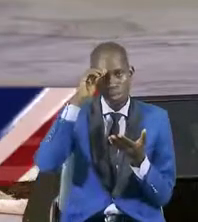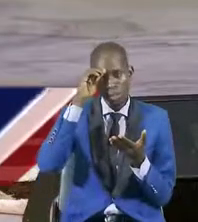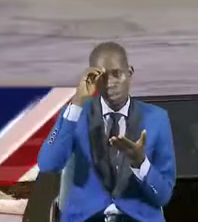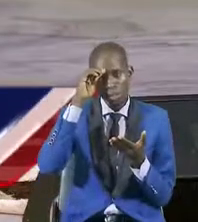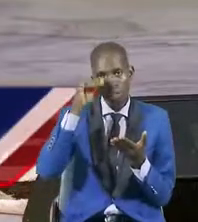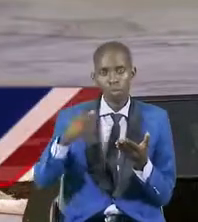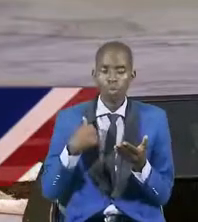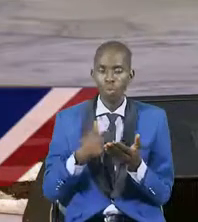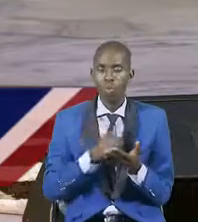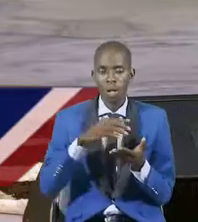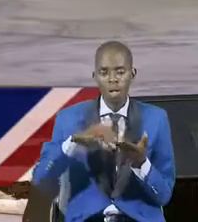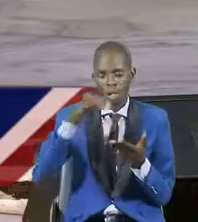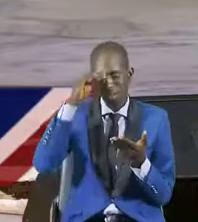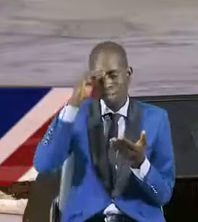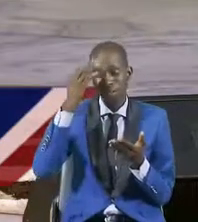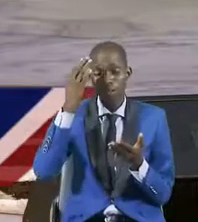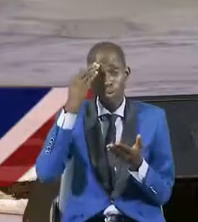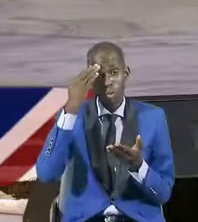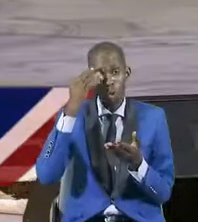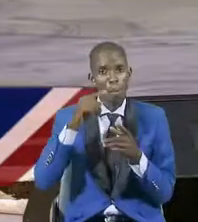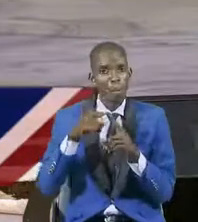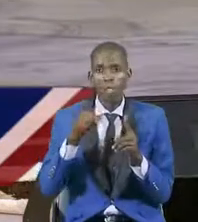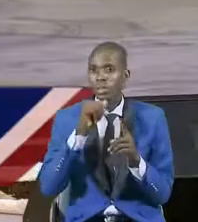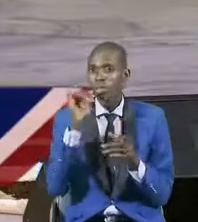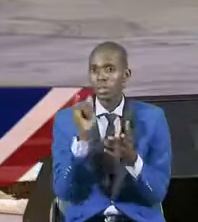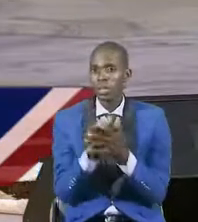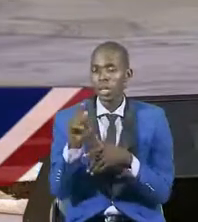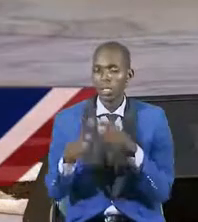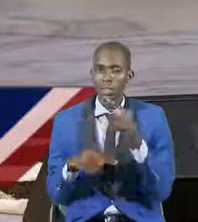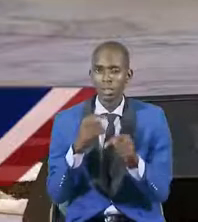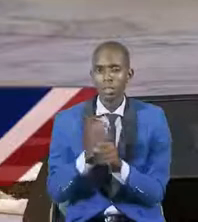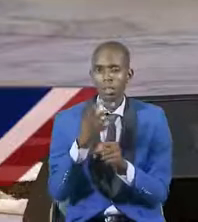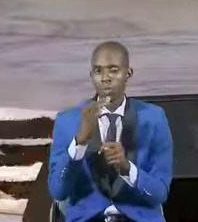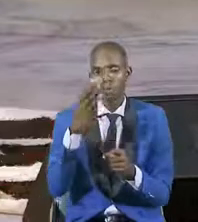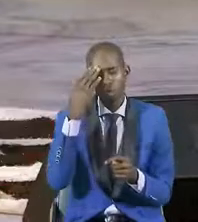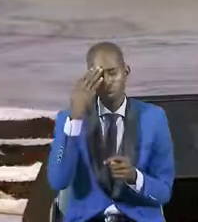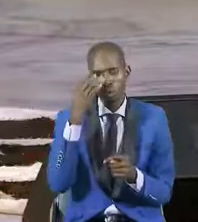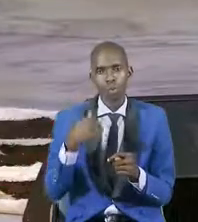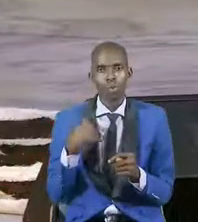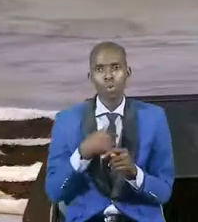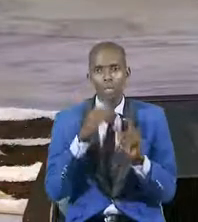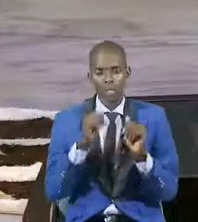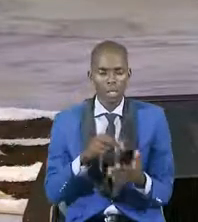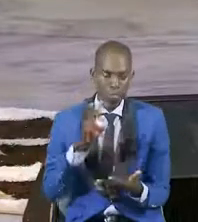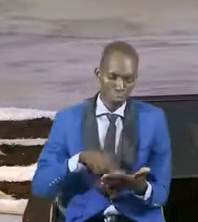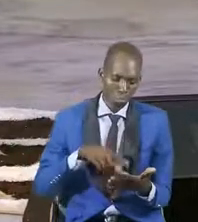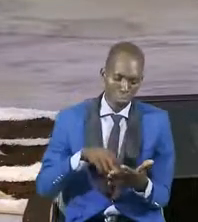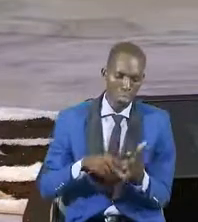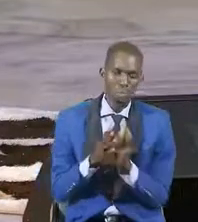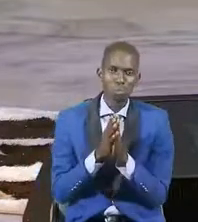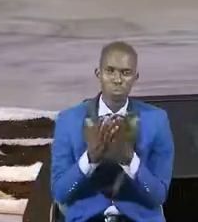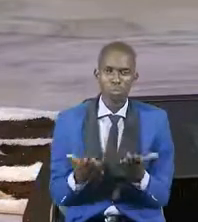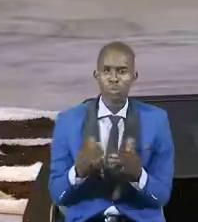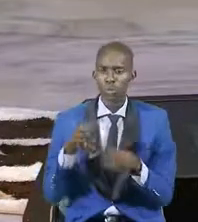apprend. On apprend la connaissance. Mais ce n'est pas le type de connaissance. On peut lire